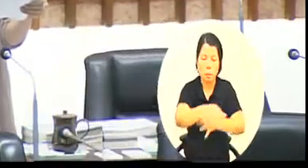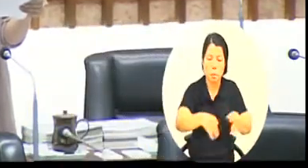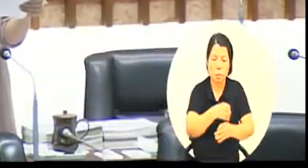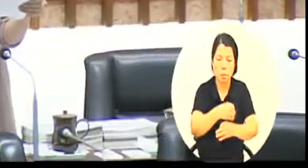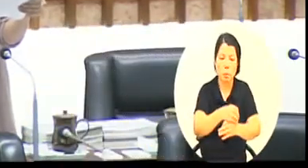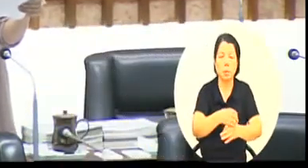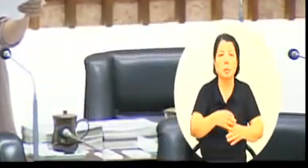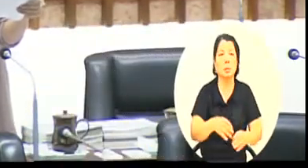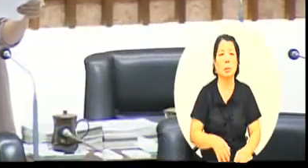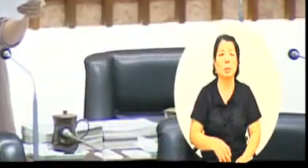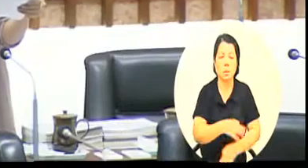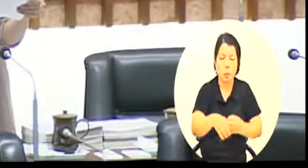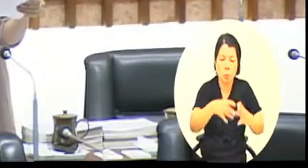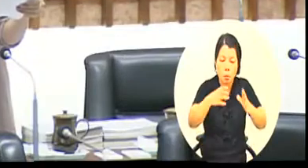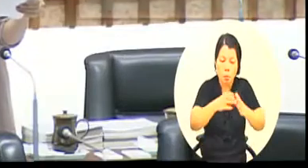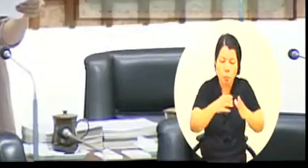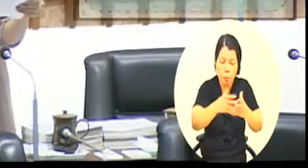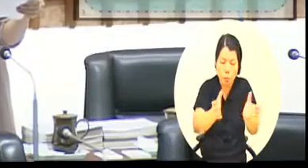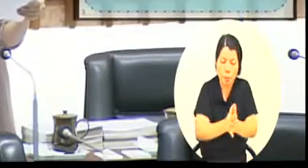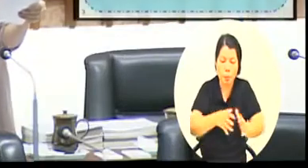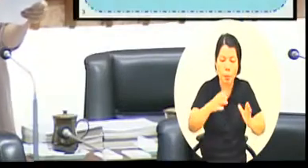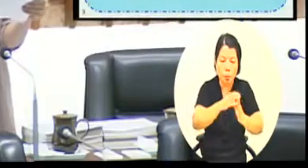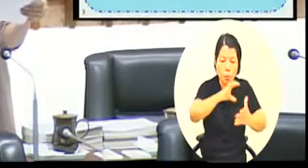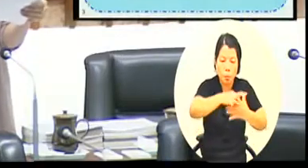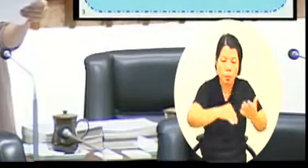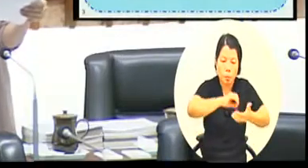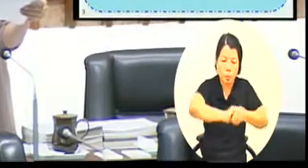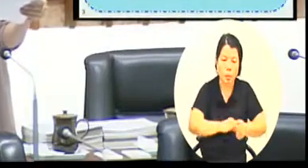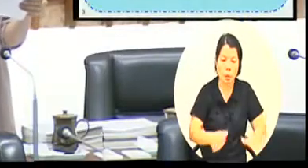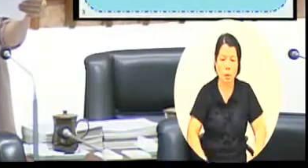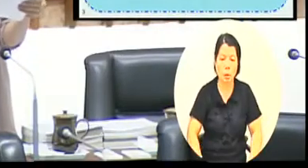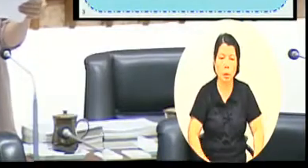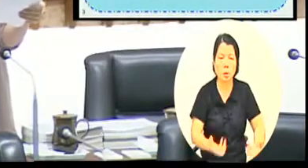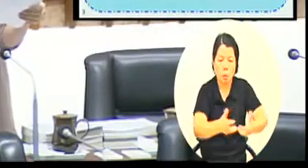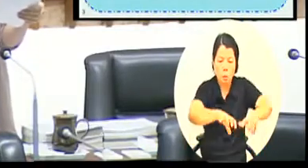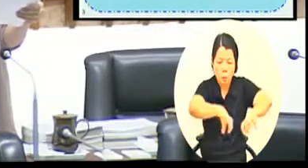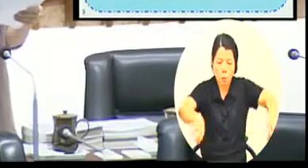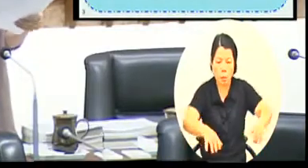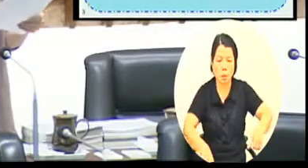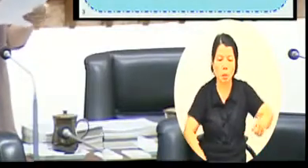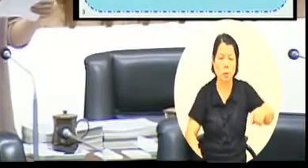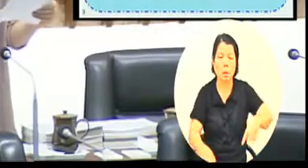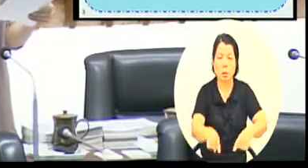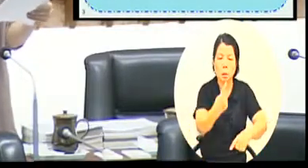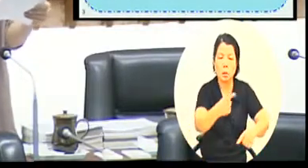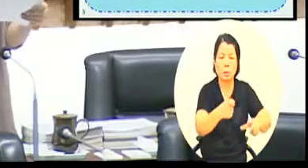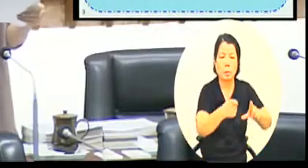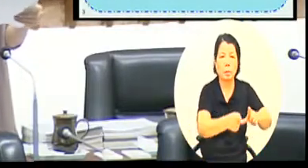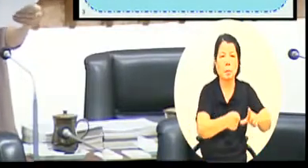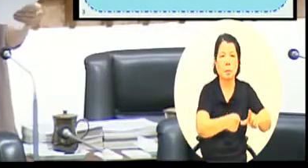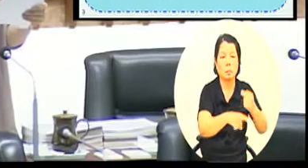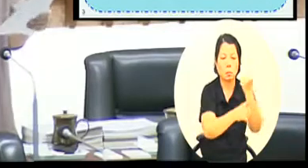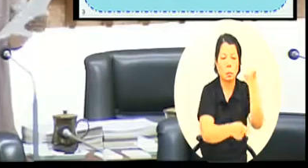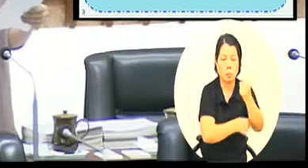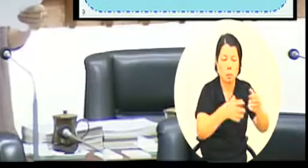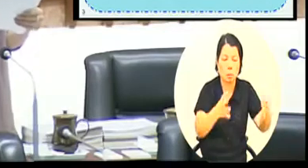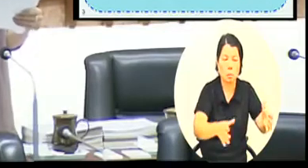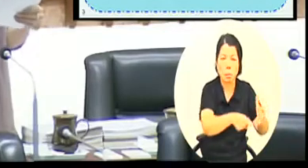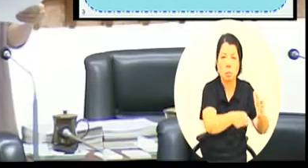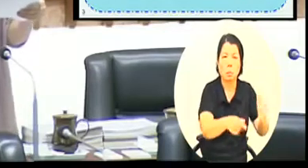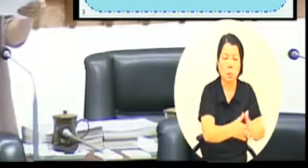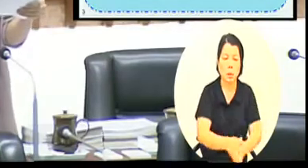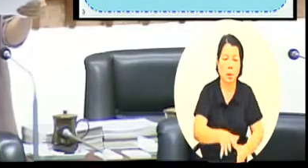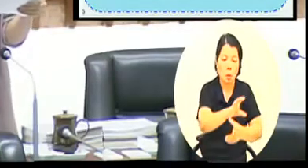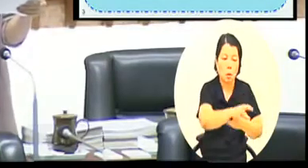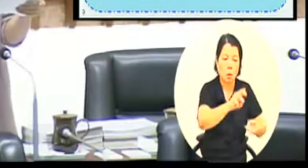有规定是这样子，没错，就是它要距离公共设施有100公尺的距离以上。可是因为那一块农地它变